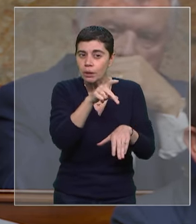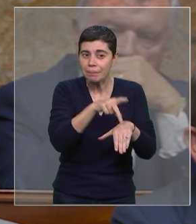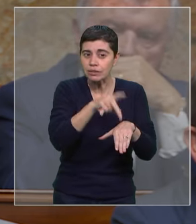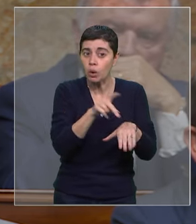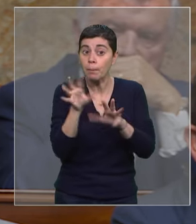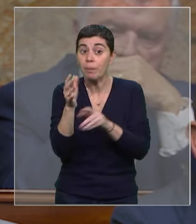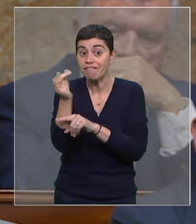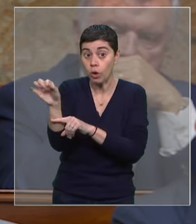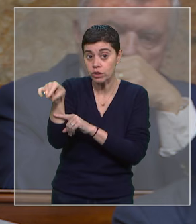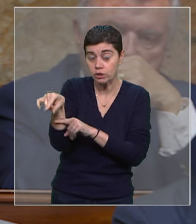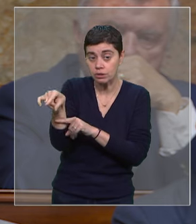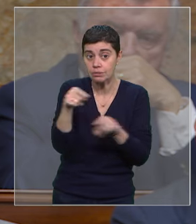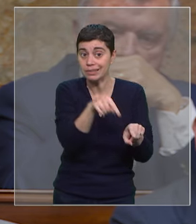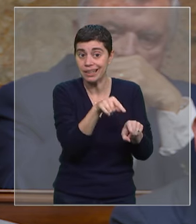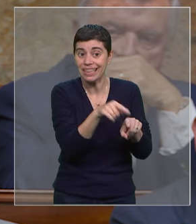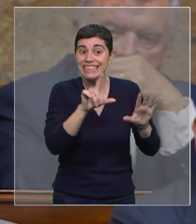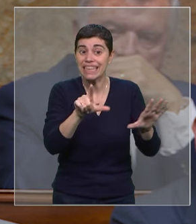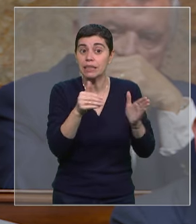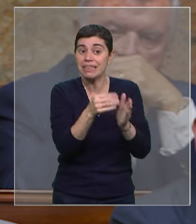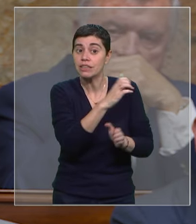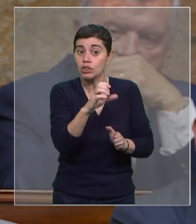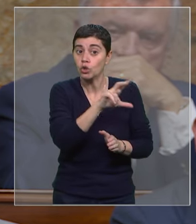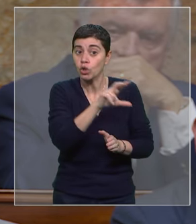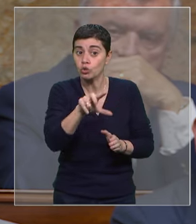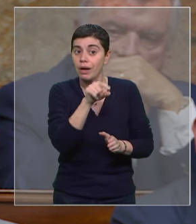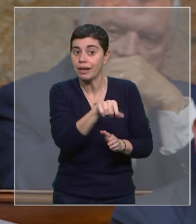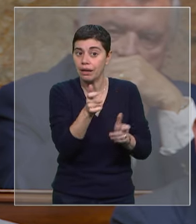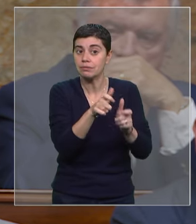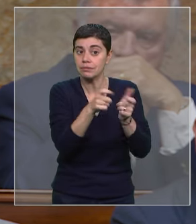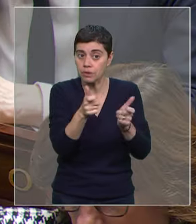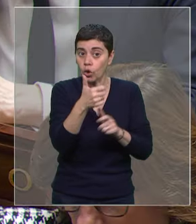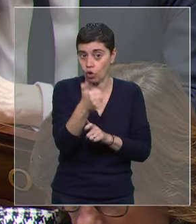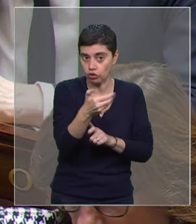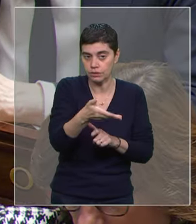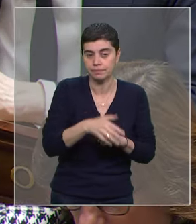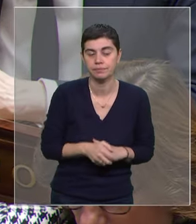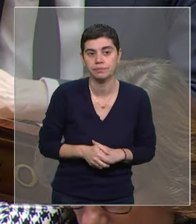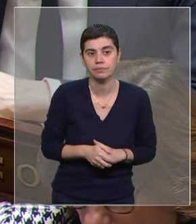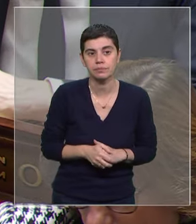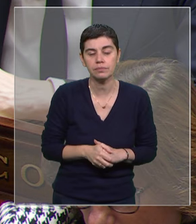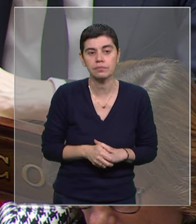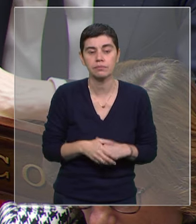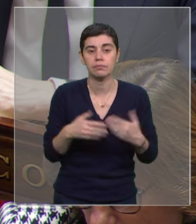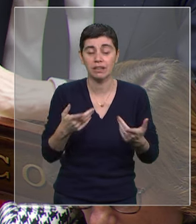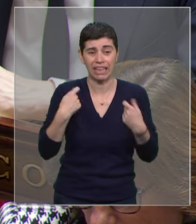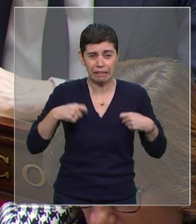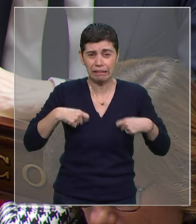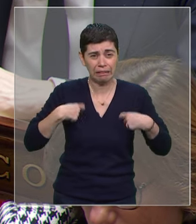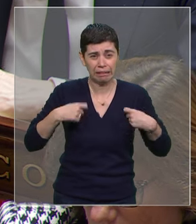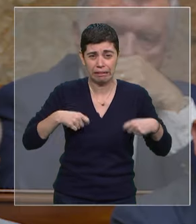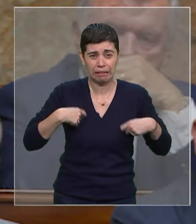sur le continent contre, par exemple, 7 133 pour les établissements de Corse. De ce fait, les surcoûts sont